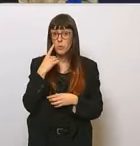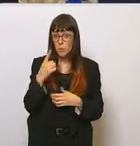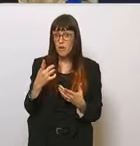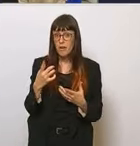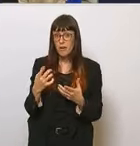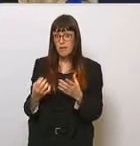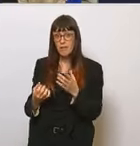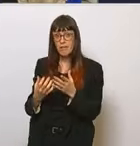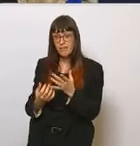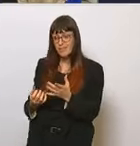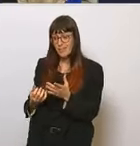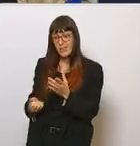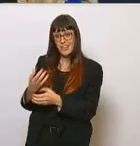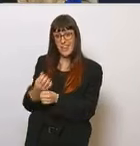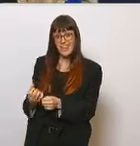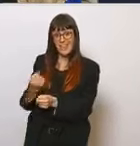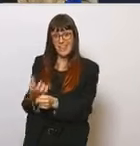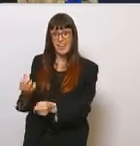européens?